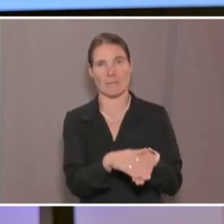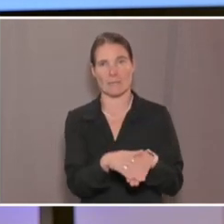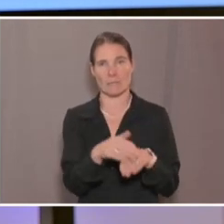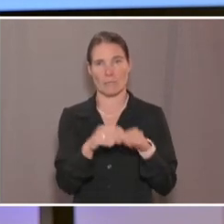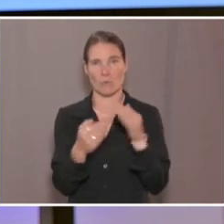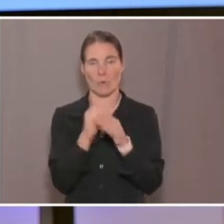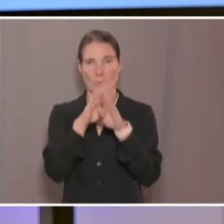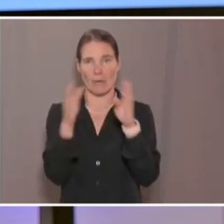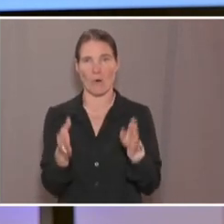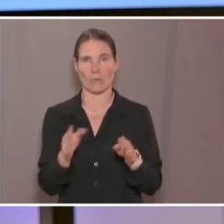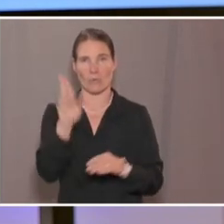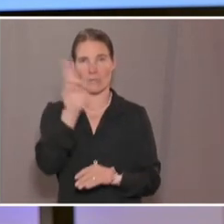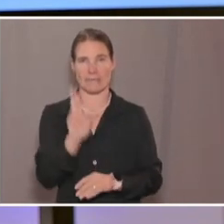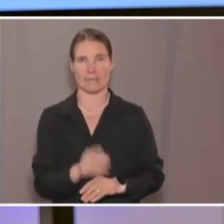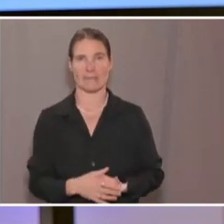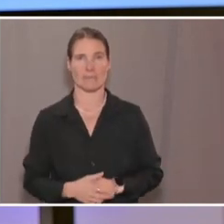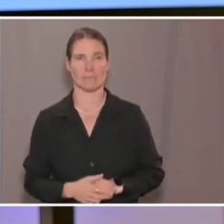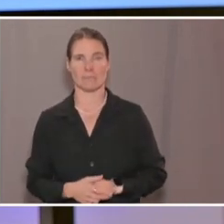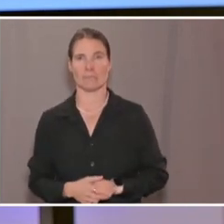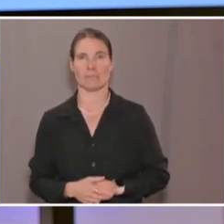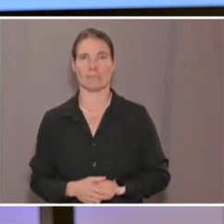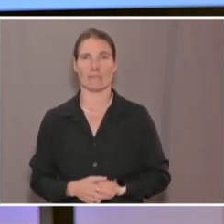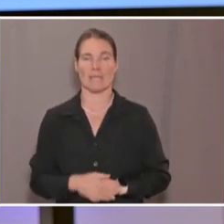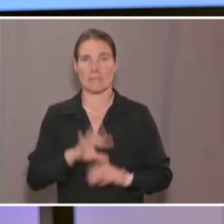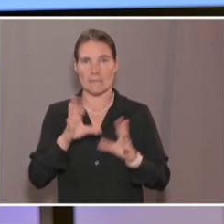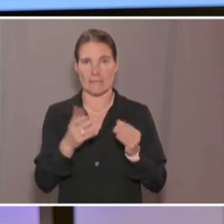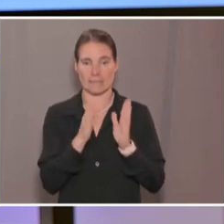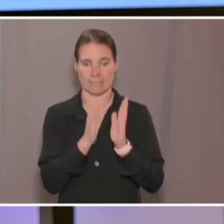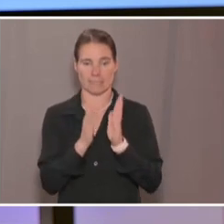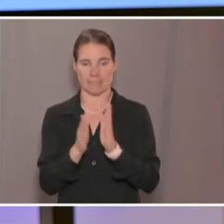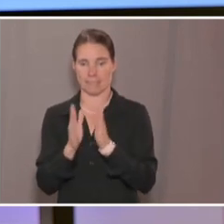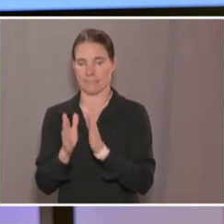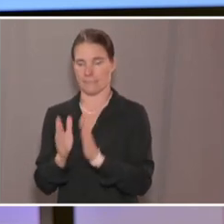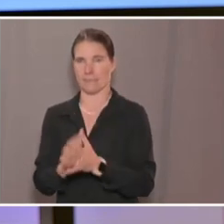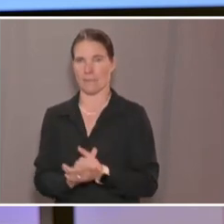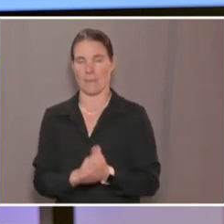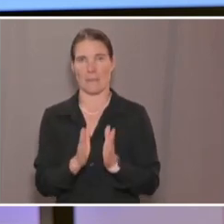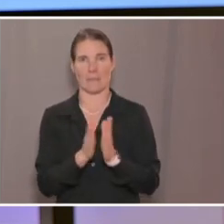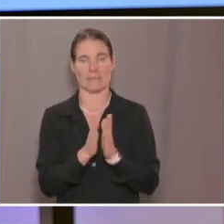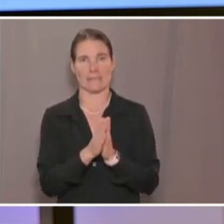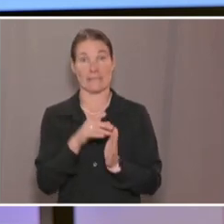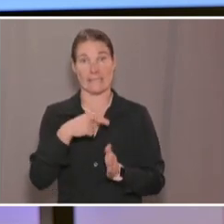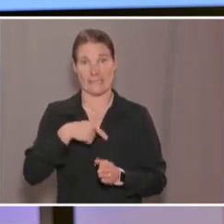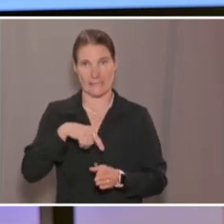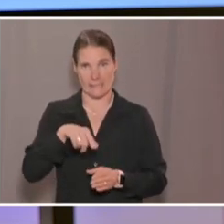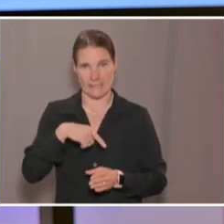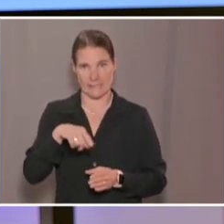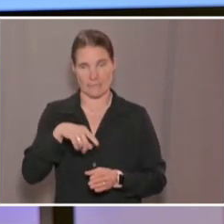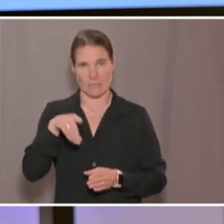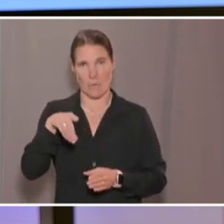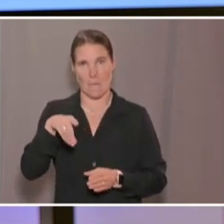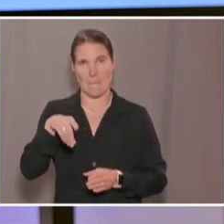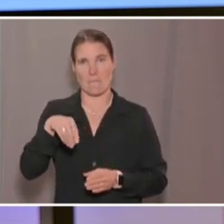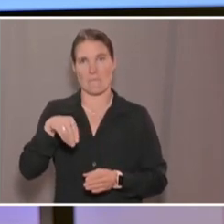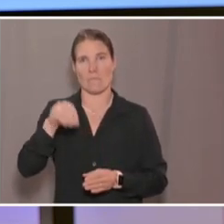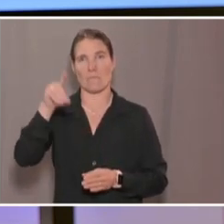an die Universität. Damit das alles korrekt vollzogen werden kann, bitte ich jetzt gleich Gabriele Pfründer nach vorne. Sie